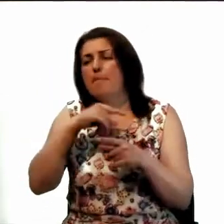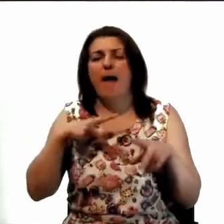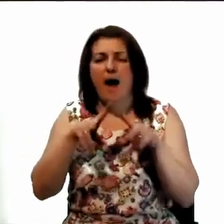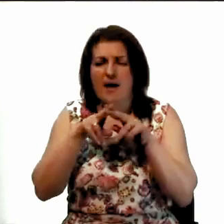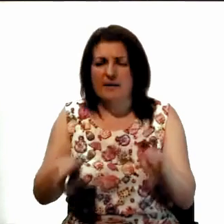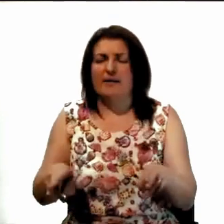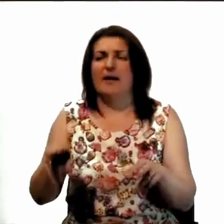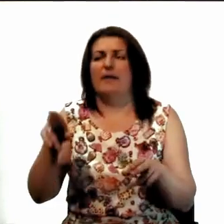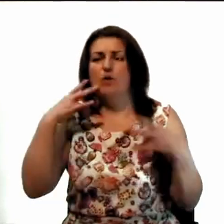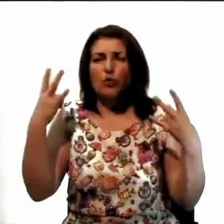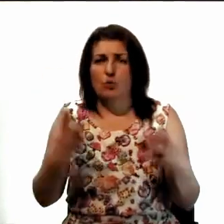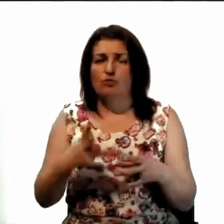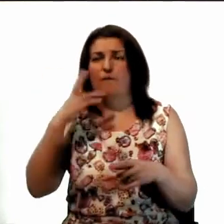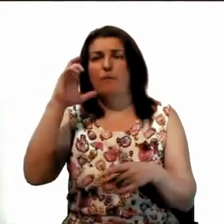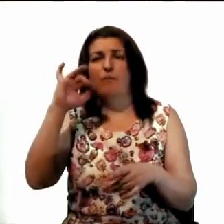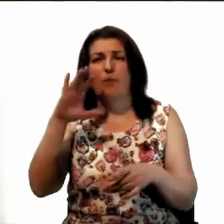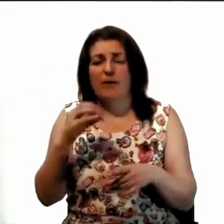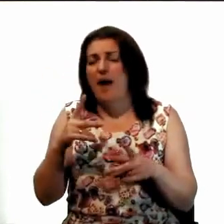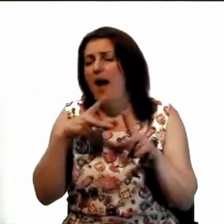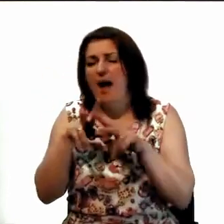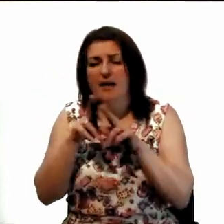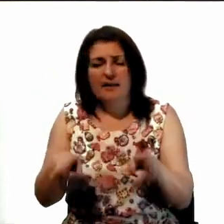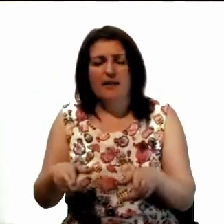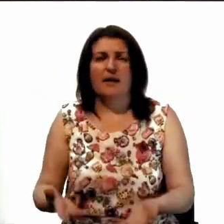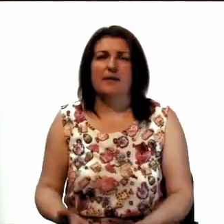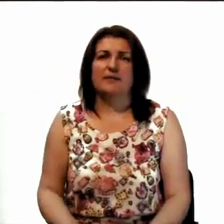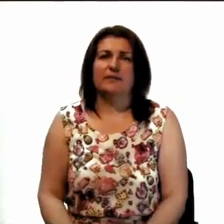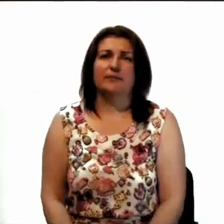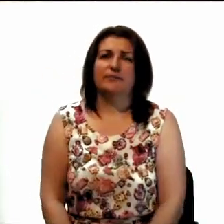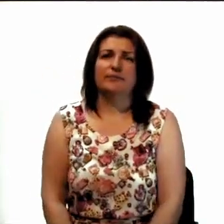одинаково нуждаемся в Боге. Одинаково.